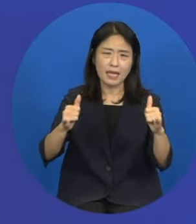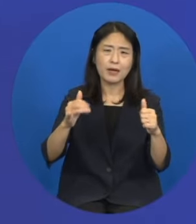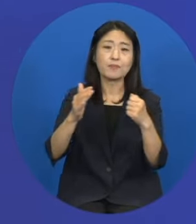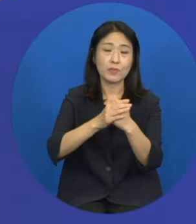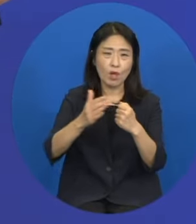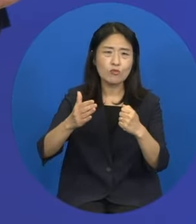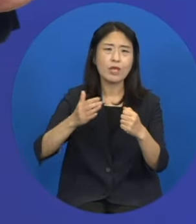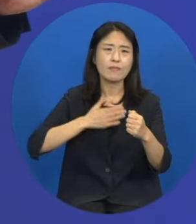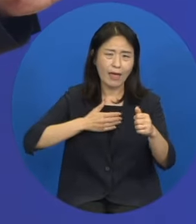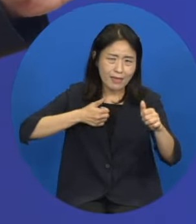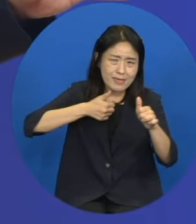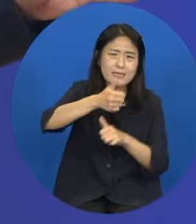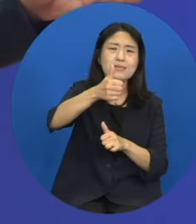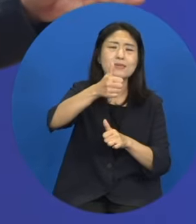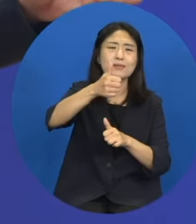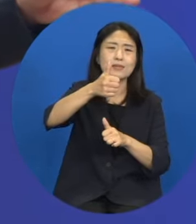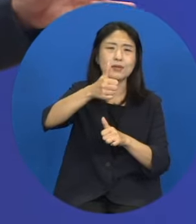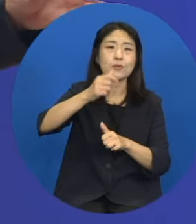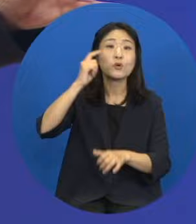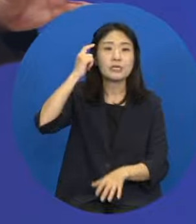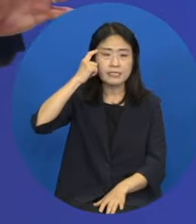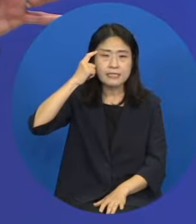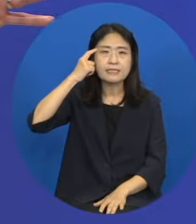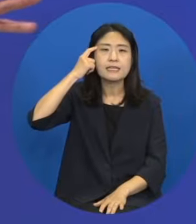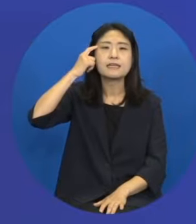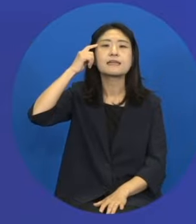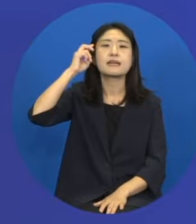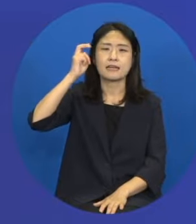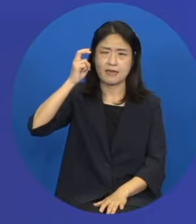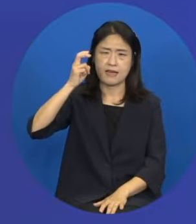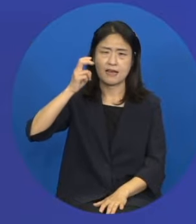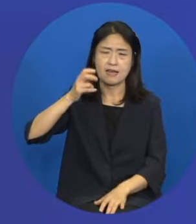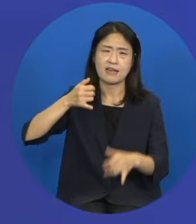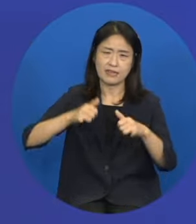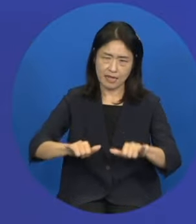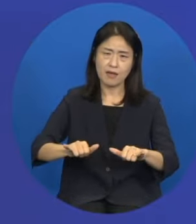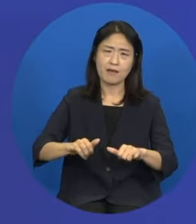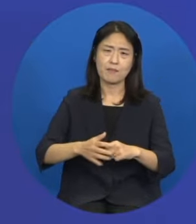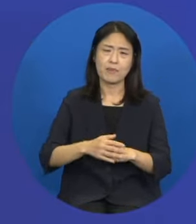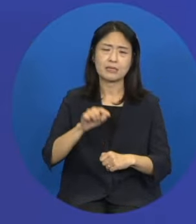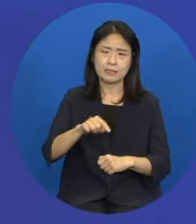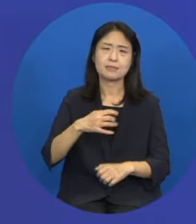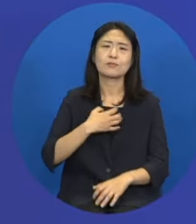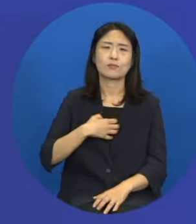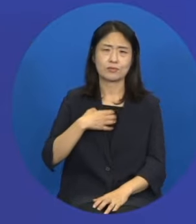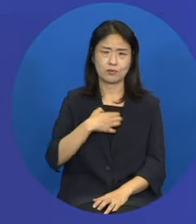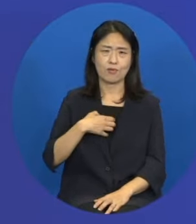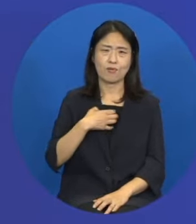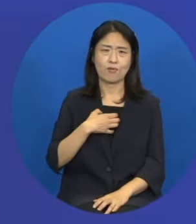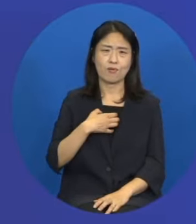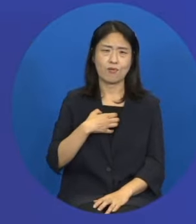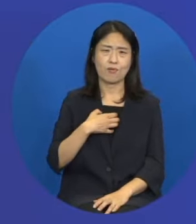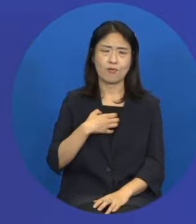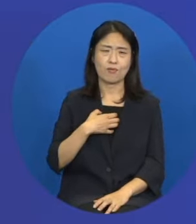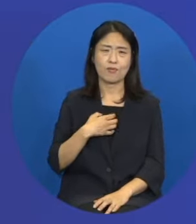군사들이 있기 때문에 우리가 오늘 미디안에서 이겼다라고 할까봐 하나님은 그것이 걱정된다는 거예요.